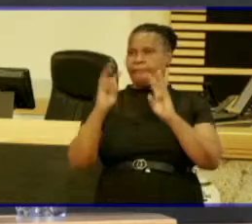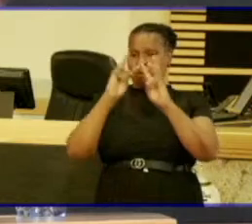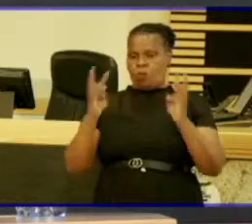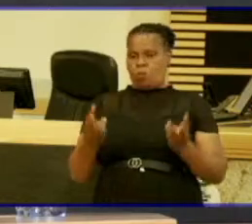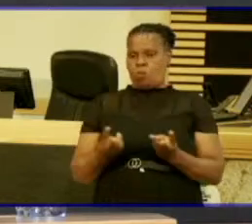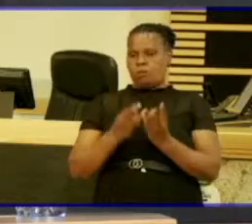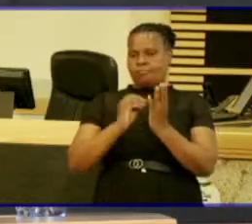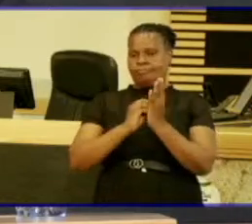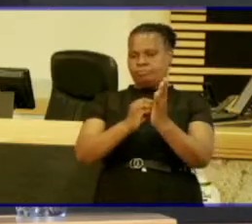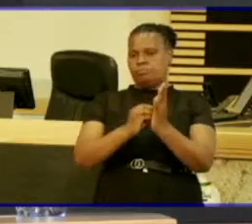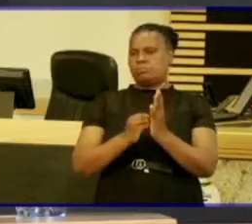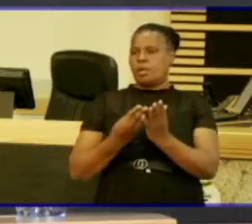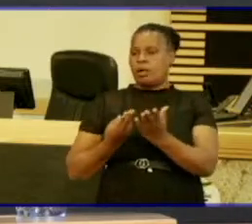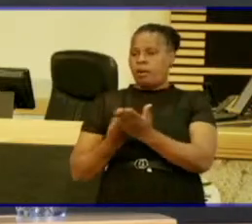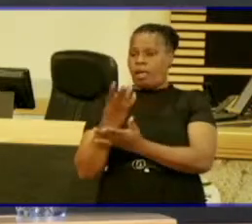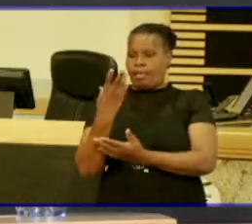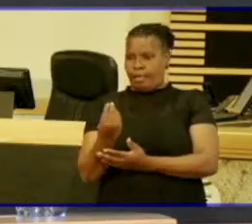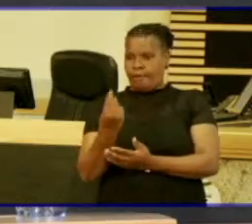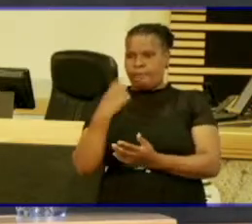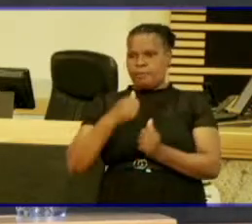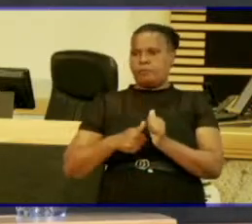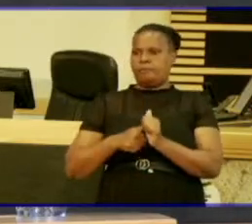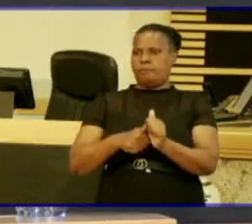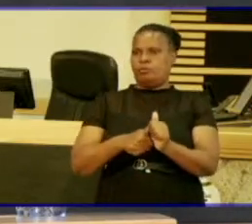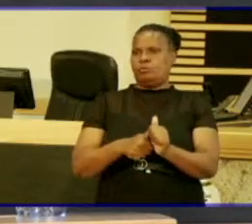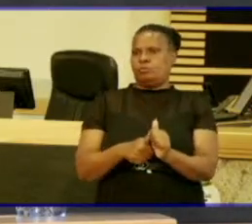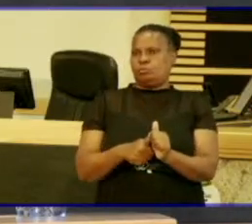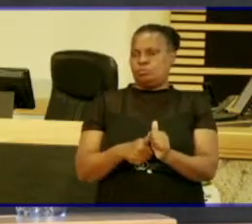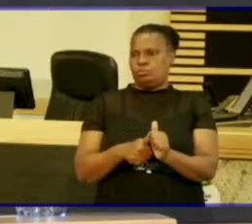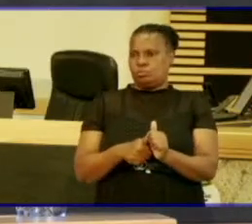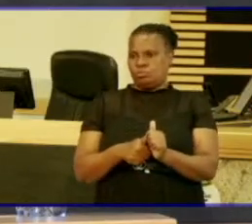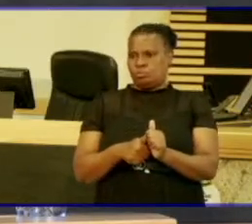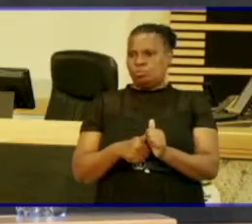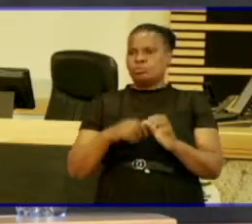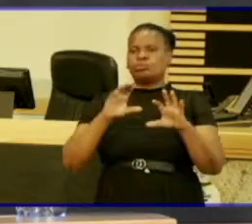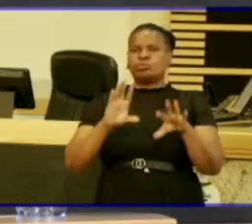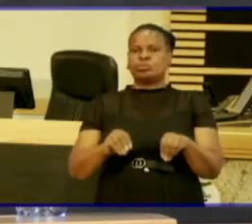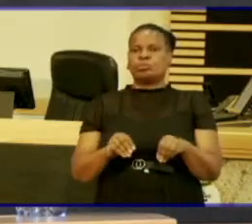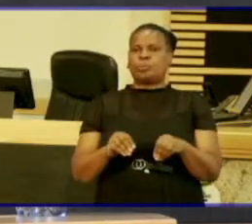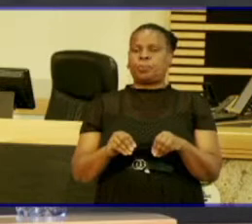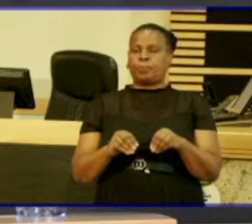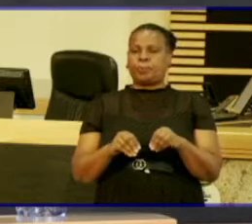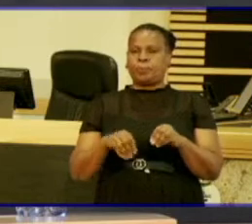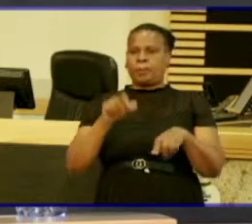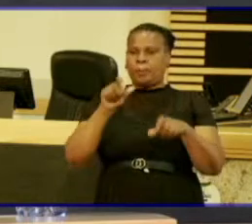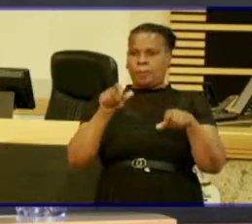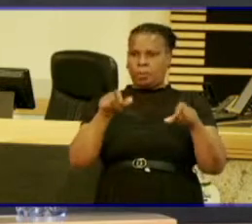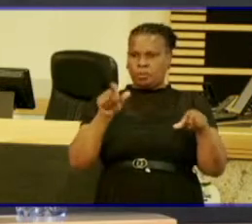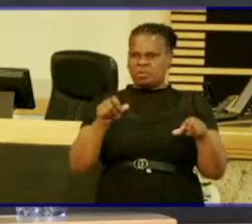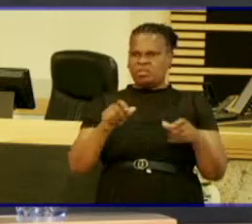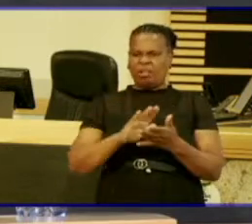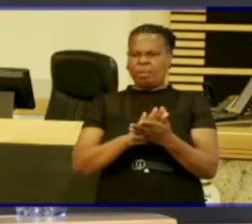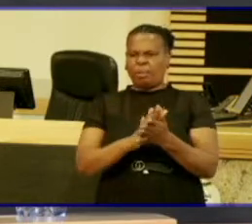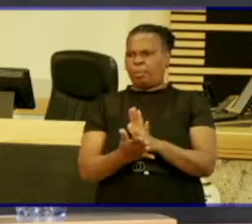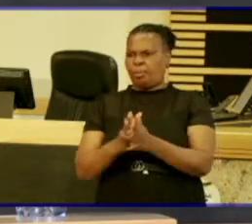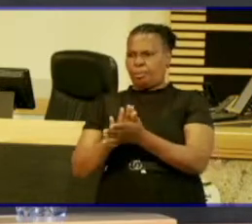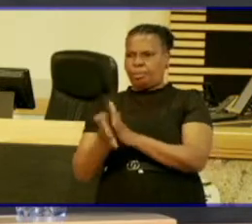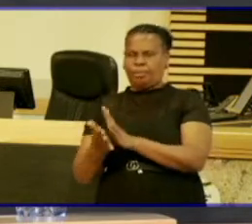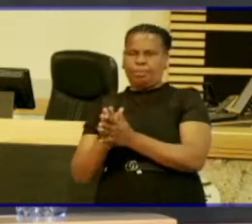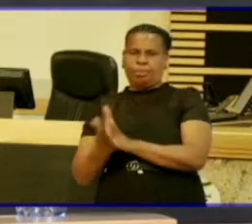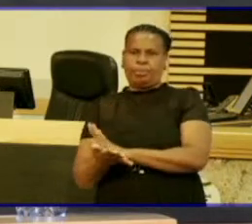yokuqiniseka uba abasebenzi namalungelo abo akhuselekile. Mayiyekwe le nto yoba abantu badungadunge